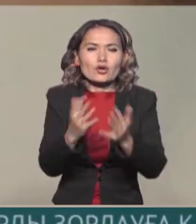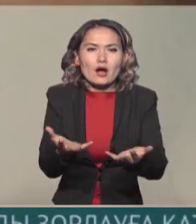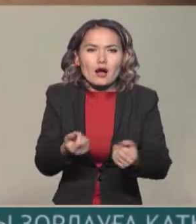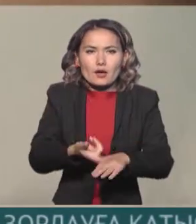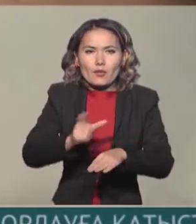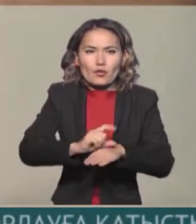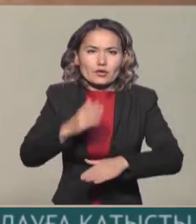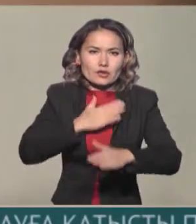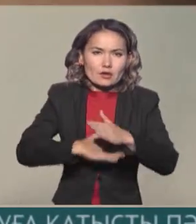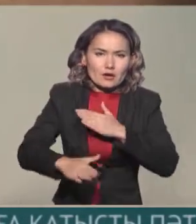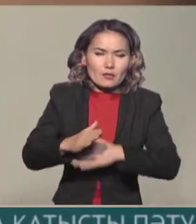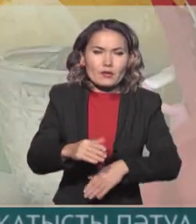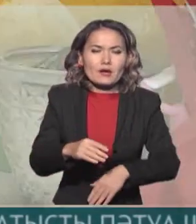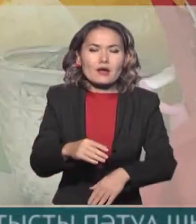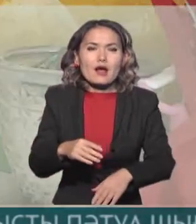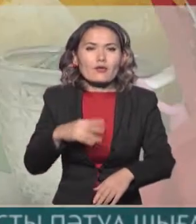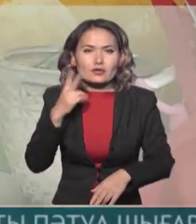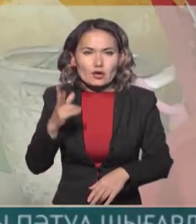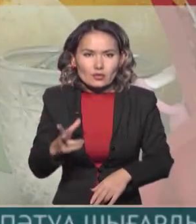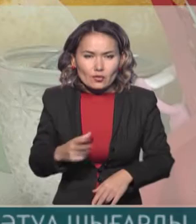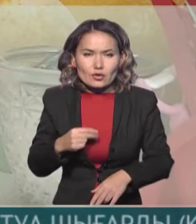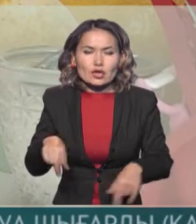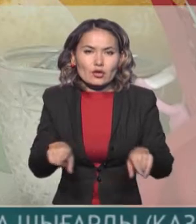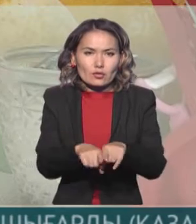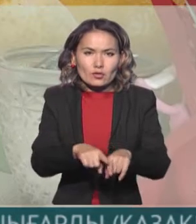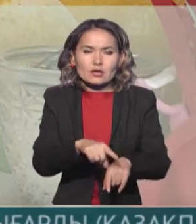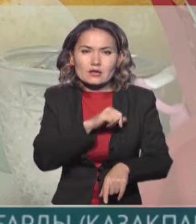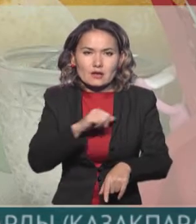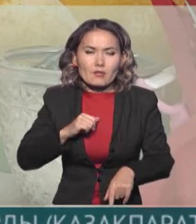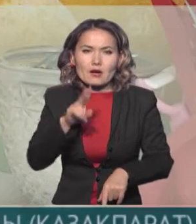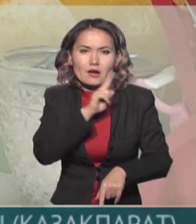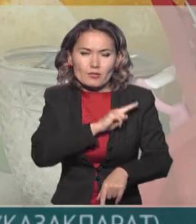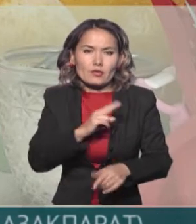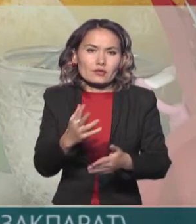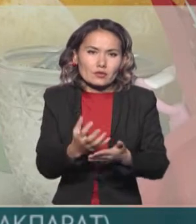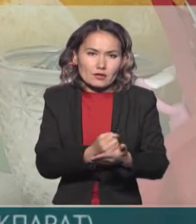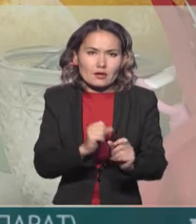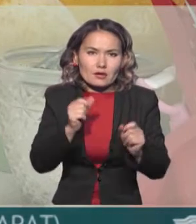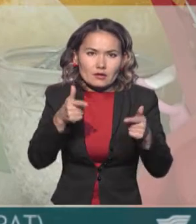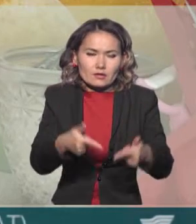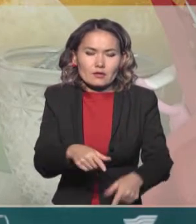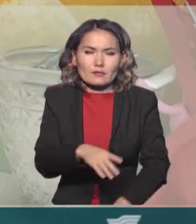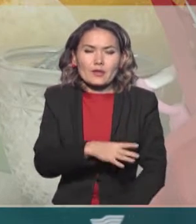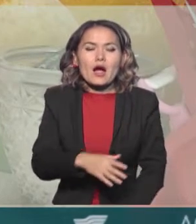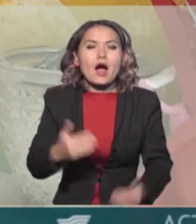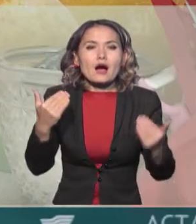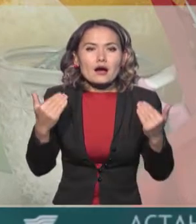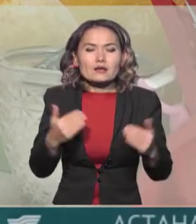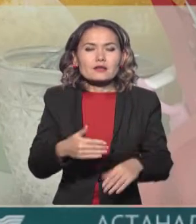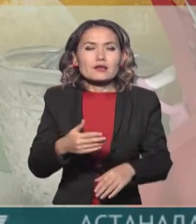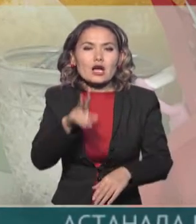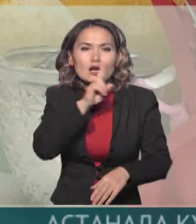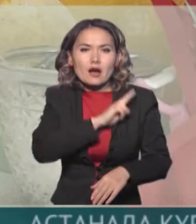да тұрақты жұмыс табылған. Маған өте ұнады. Красногорскте тұрғанда тұрақты жұмысым жоқ еді. Енді мұнда